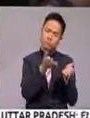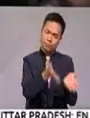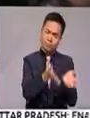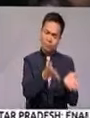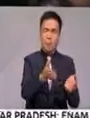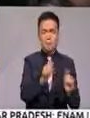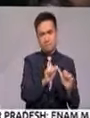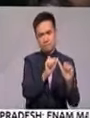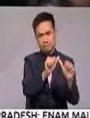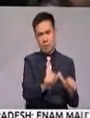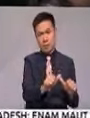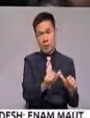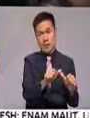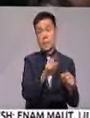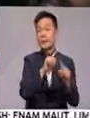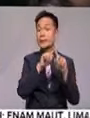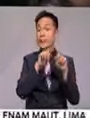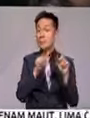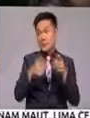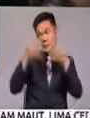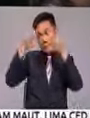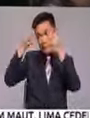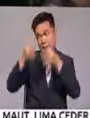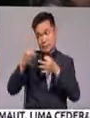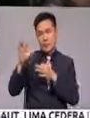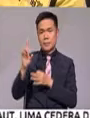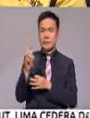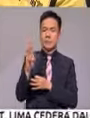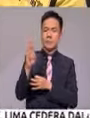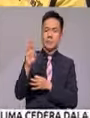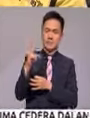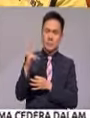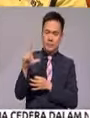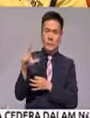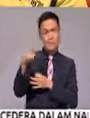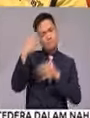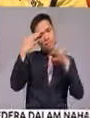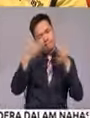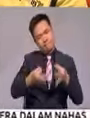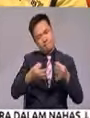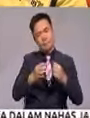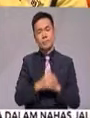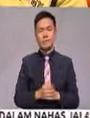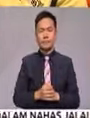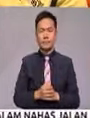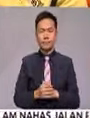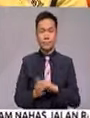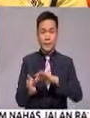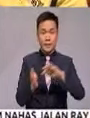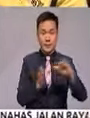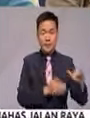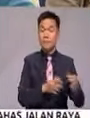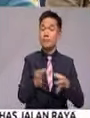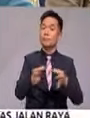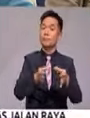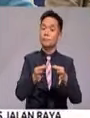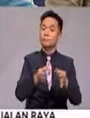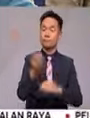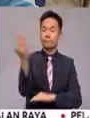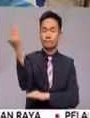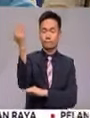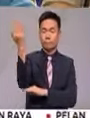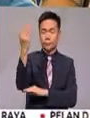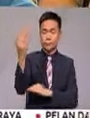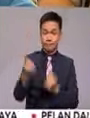situ, tapi keputusan itu adalah keputusan di BKL lah. Beliau berkata demikian selepas majlis penyampaian sumbangan